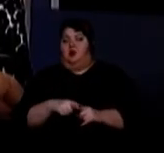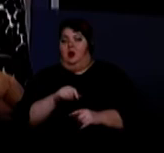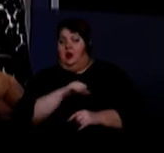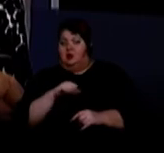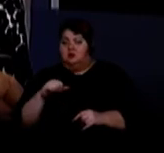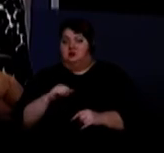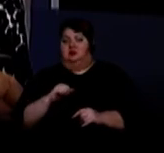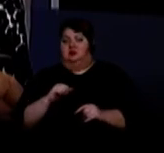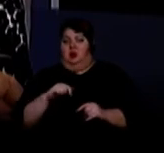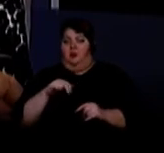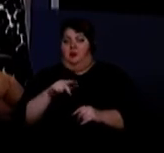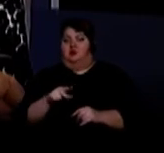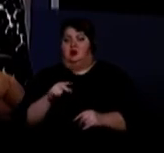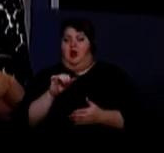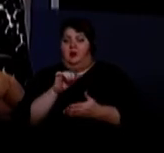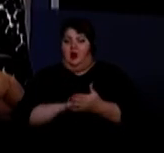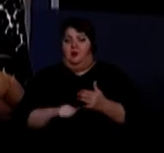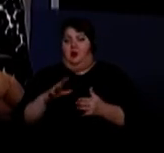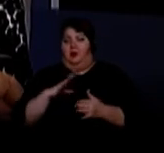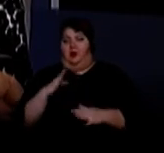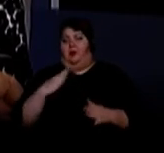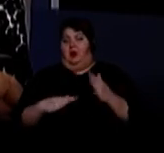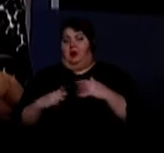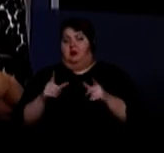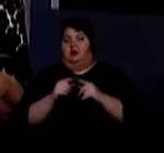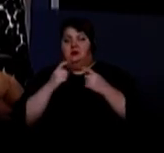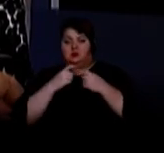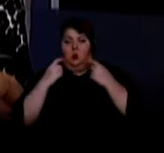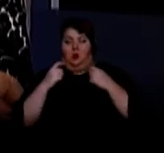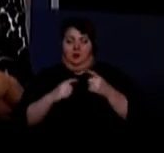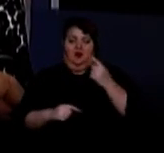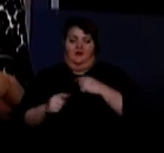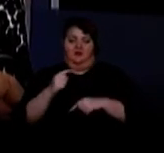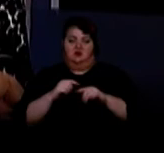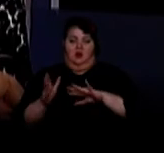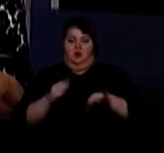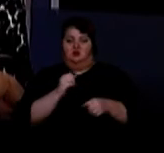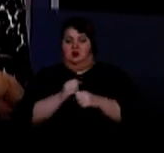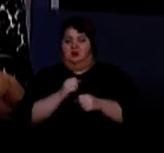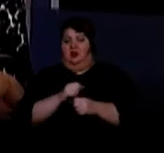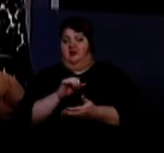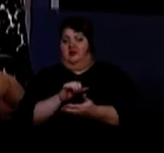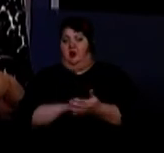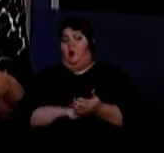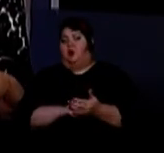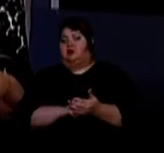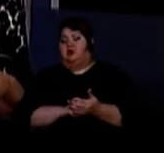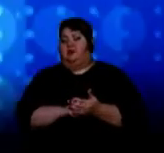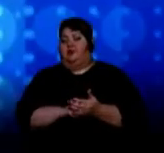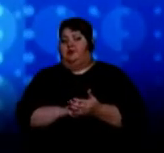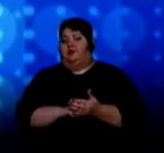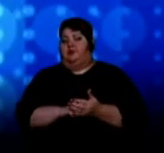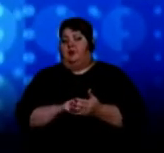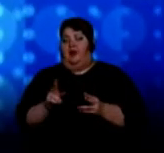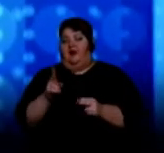пошла бы на аборт и была этому рада и с улыбкой вышла после сделанного аборта. Если Олена, у